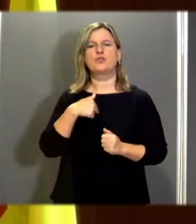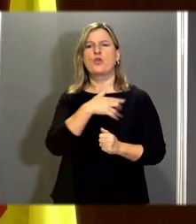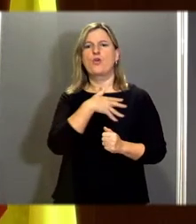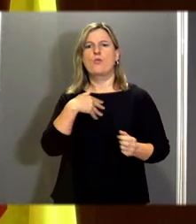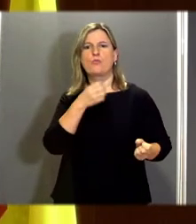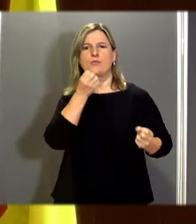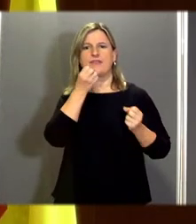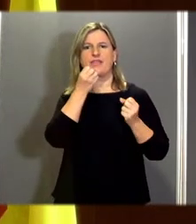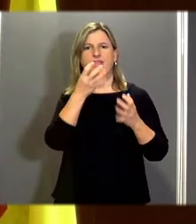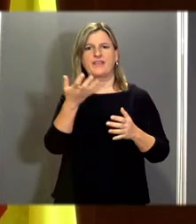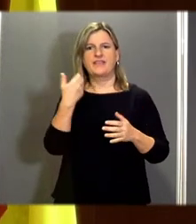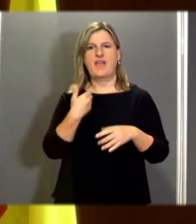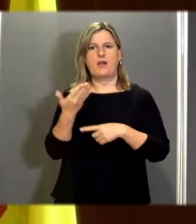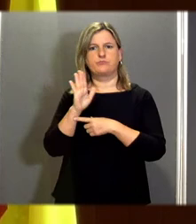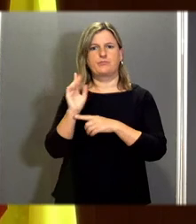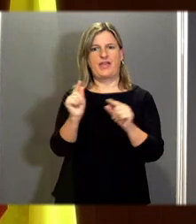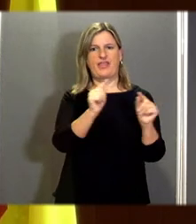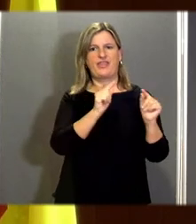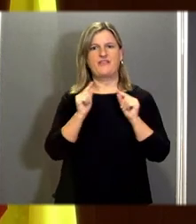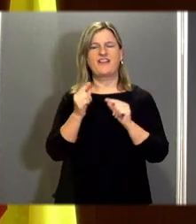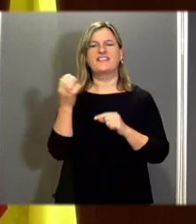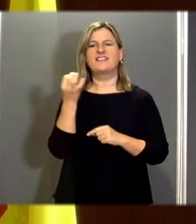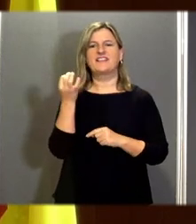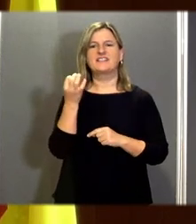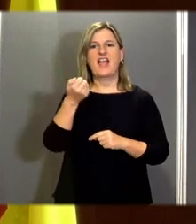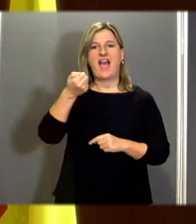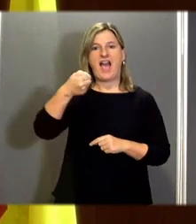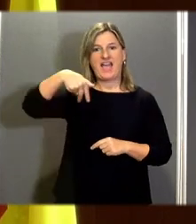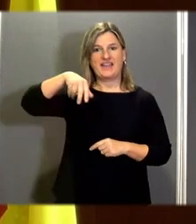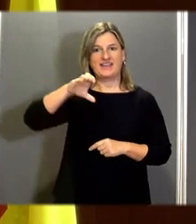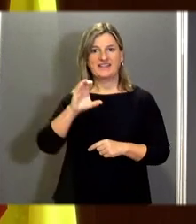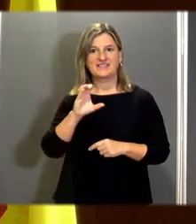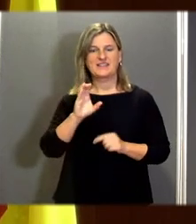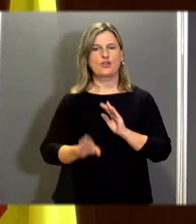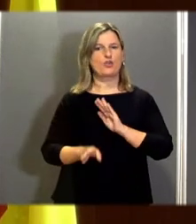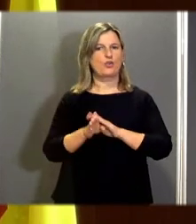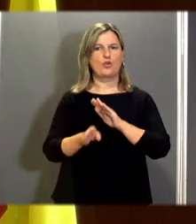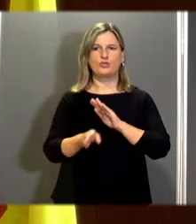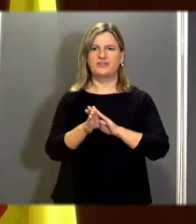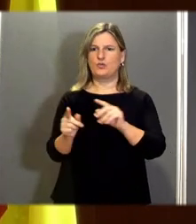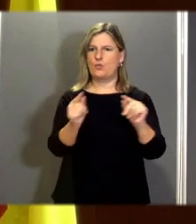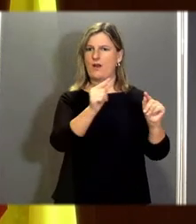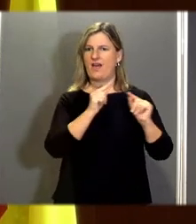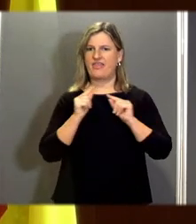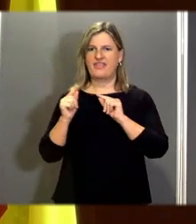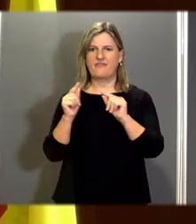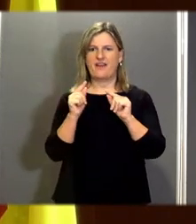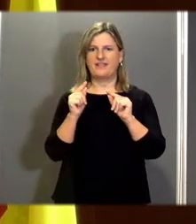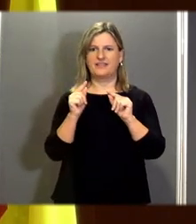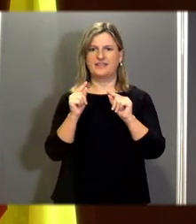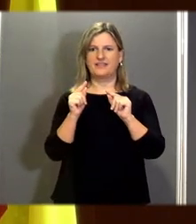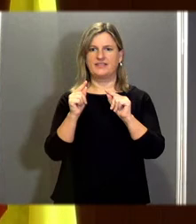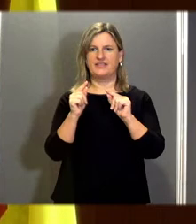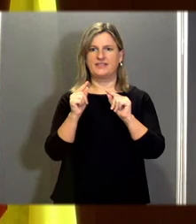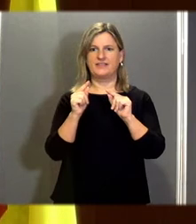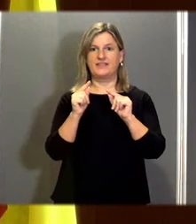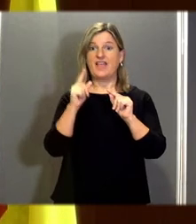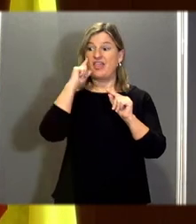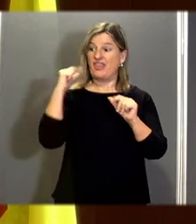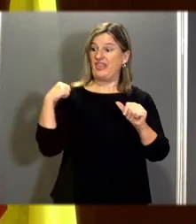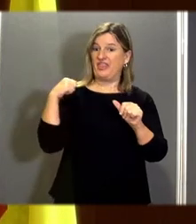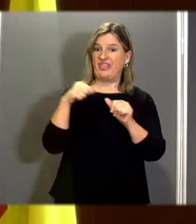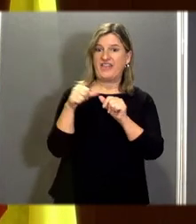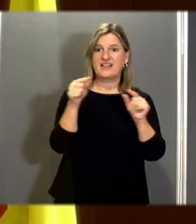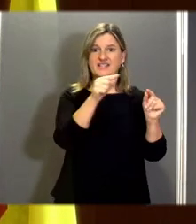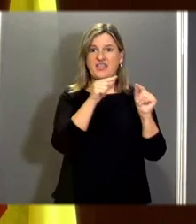aquests debats, no? L'Assemblea continuarà el debat i servirà aquest debat d'aquests dies no només per